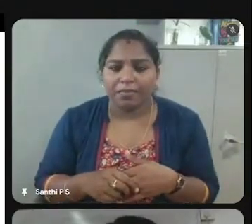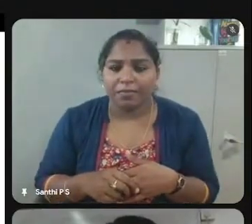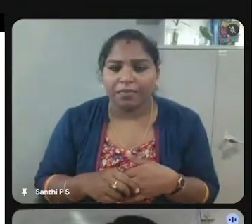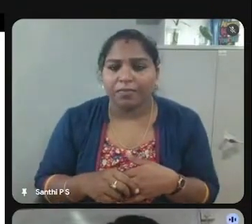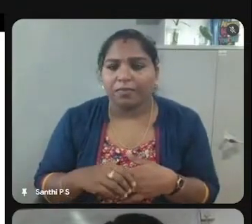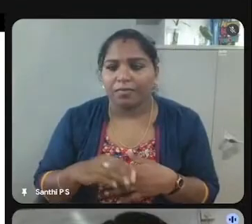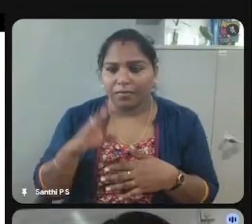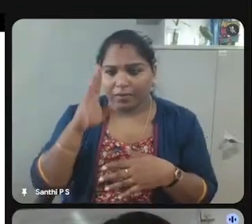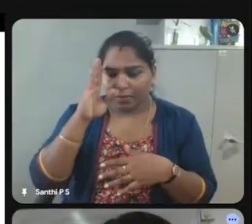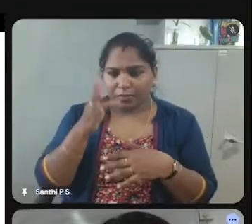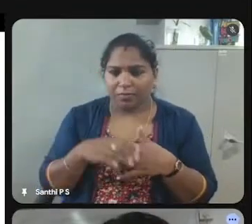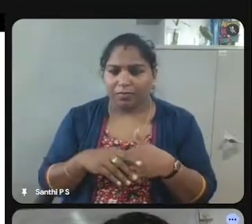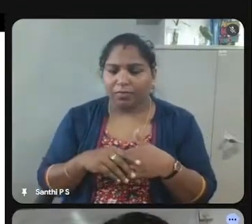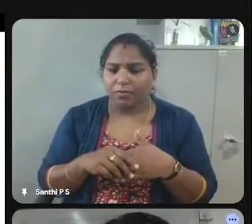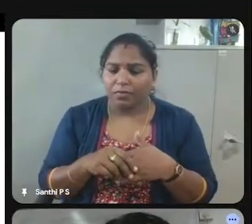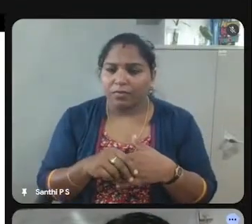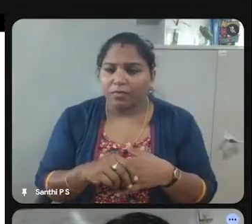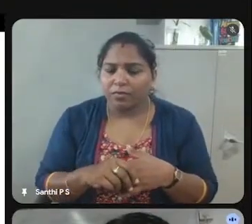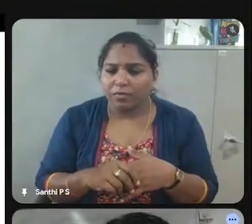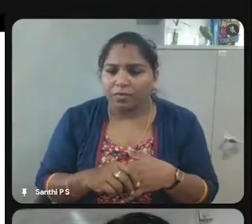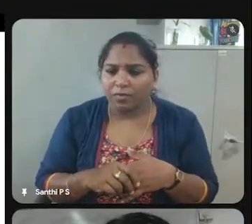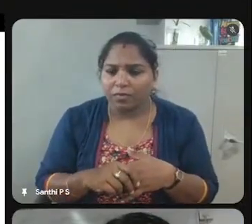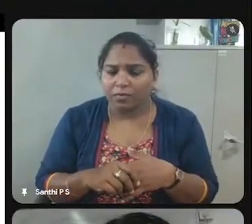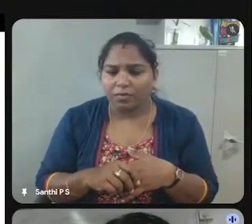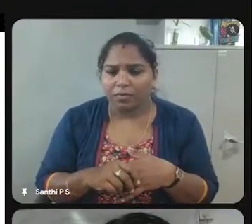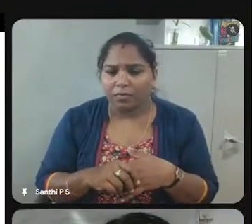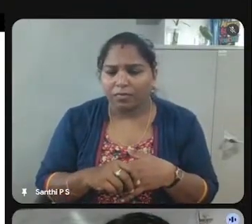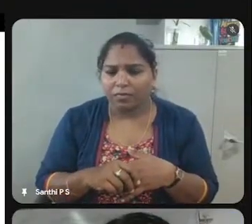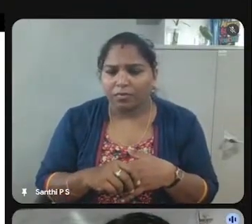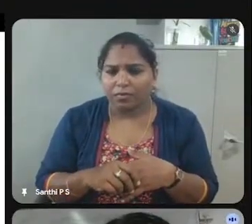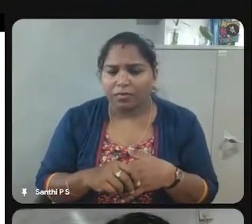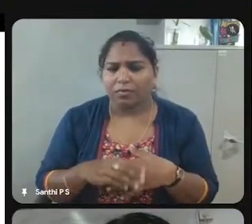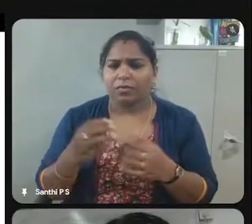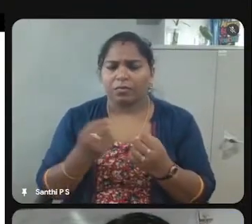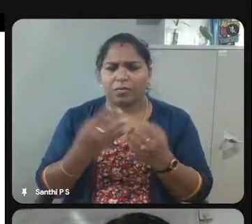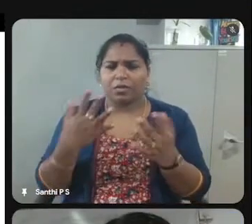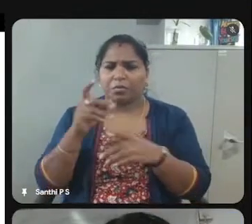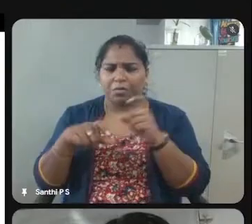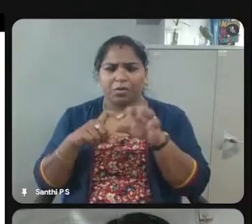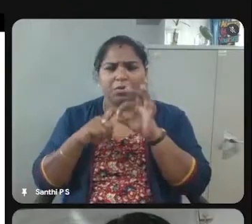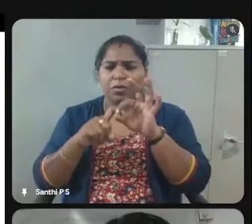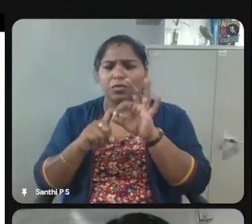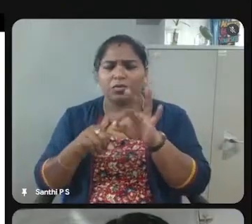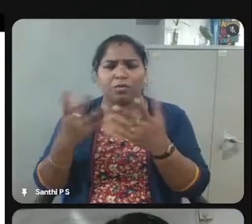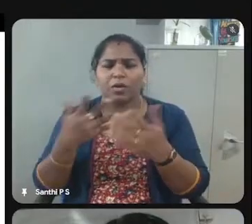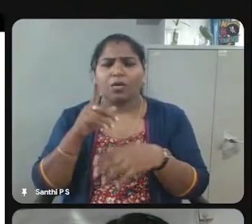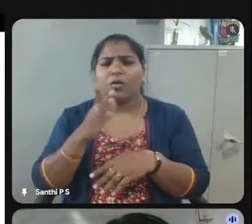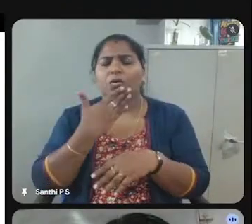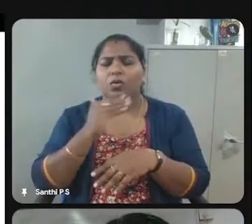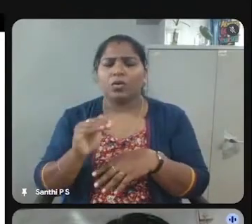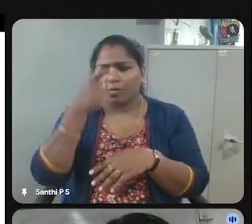ഹലോ മാം. പറഞ്ഞോളൂ. ഇപ്പൊ മോസ്റ്റ്ലി ഞാൻ എല്ലാവരുടെയും ക്വസ്റ്റ്യൻ കേട്ടതില് എല്ലാവരും പറയുന്ന പിള്ളേർക്കുള്ള ഒരു കുഴപ്പം